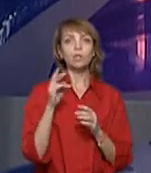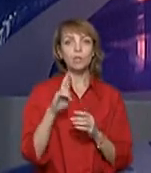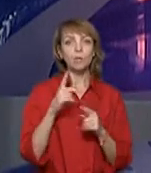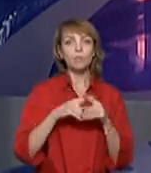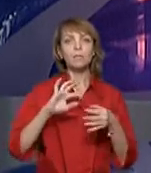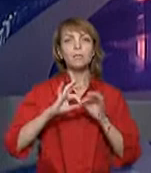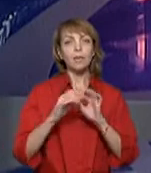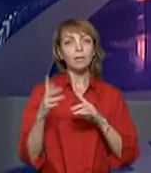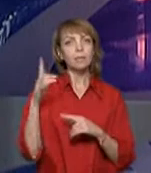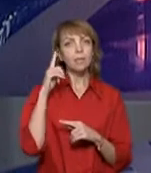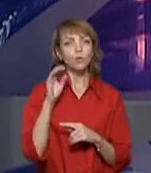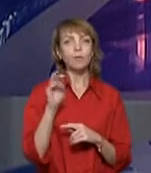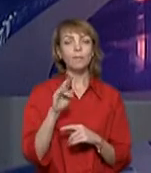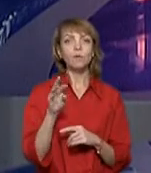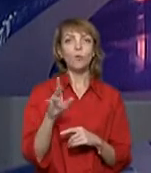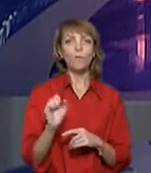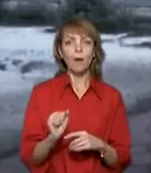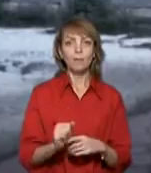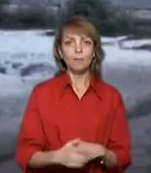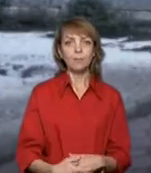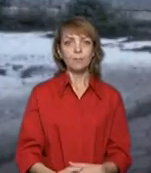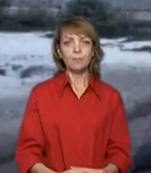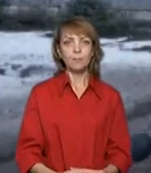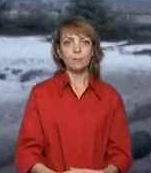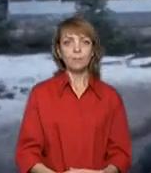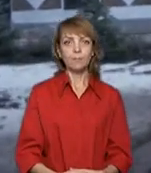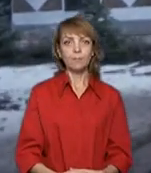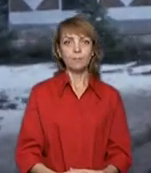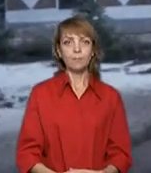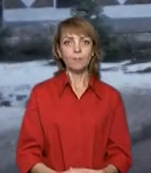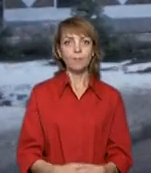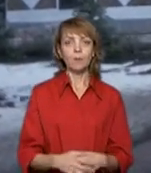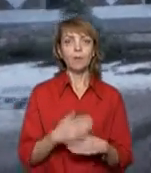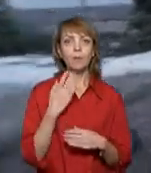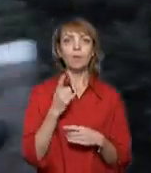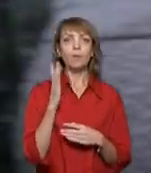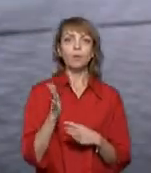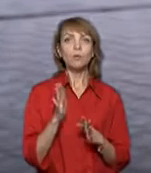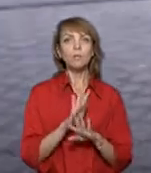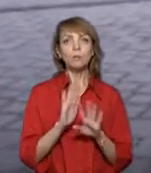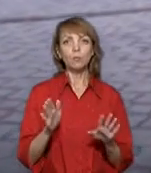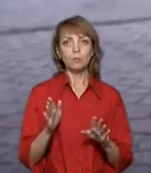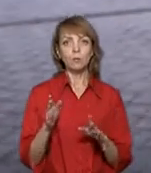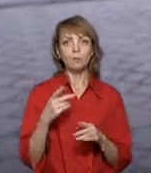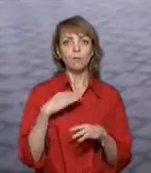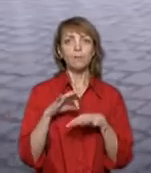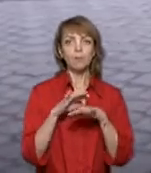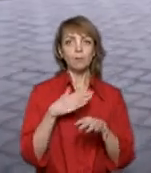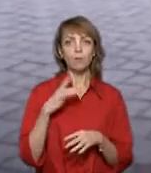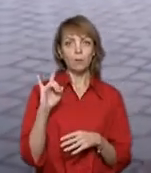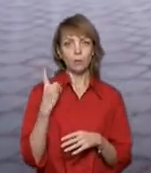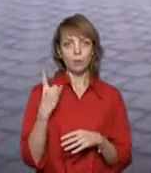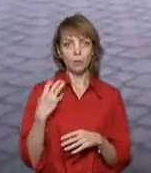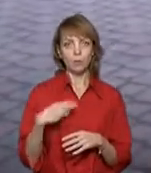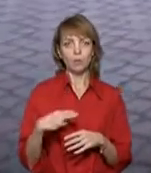Усі деталі дізналася Софія Цвіткова. Так ви будете, не будете, не пойму. Что? Вы меня выведете, ребенка? Нет, конечно. Ну так